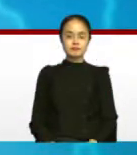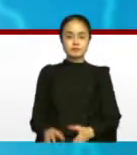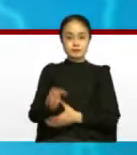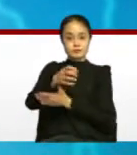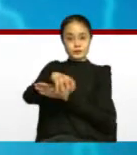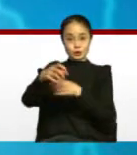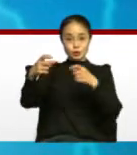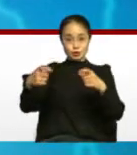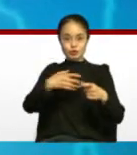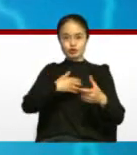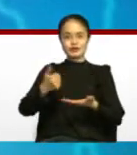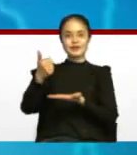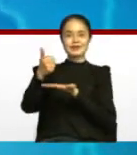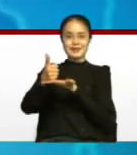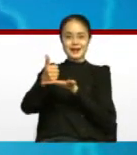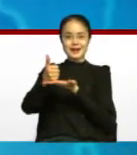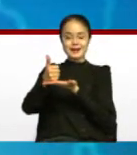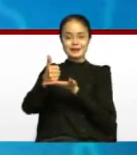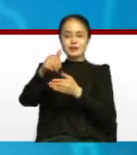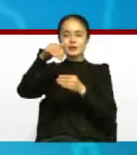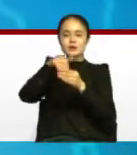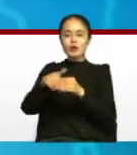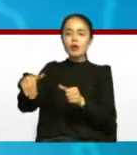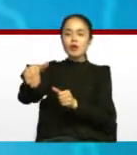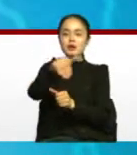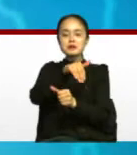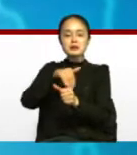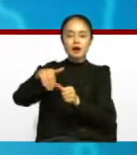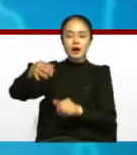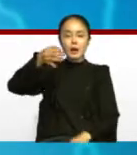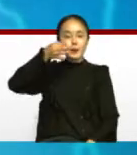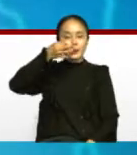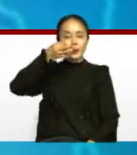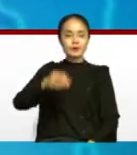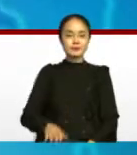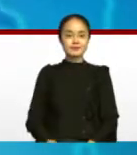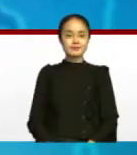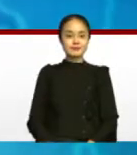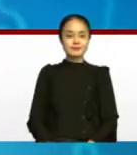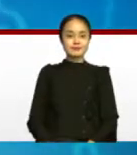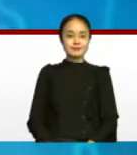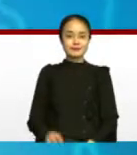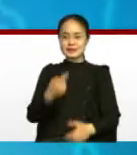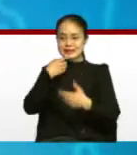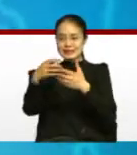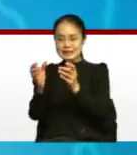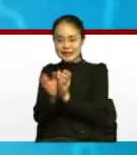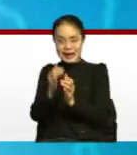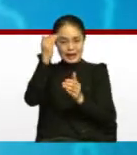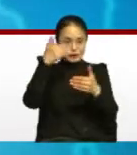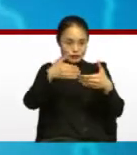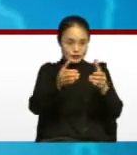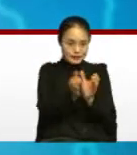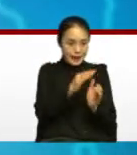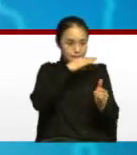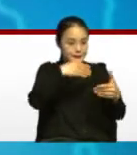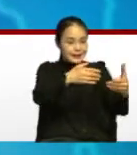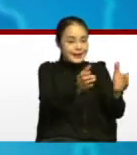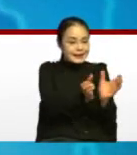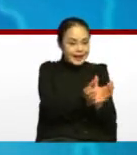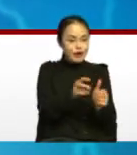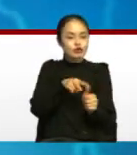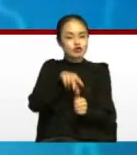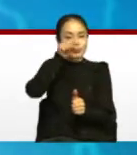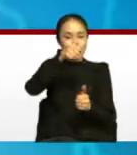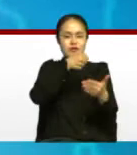종로구청장 선거 판세 살펴봅니다. 더불어민주당과 자유한국당, 바른미래당의 후보가 확정되면서 종로구청장